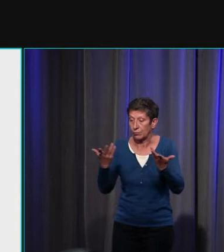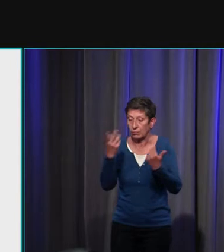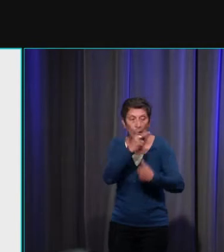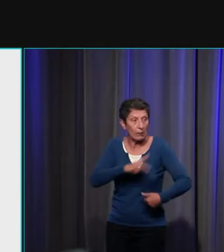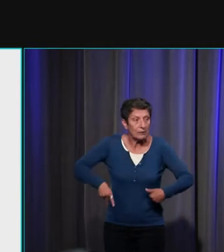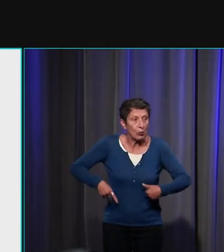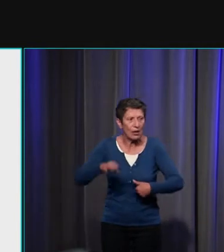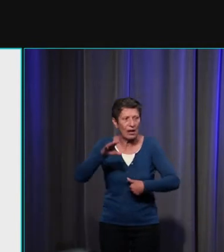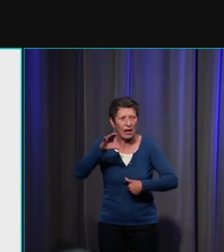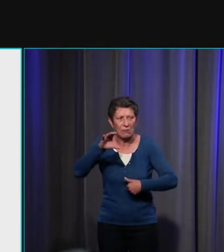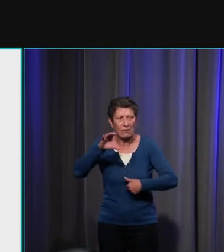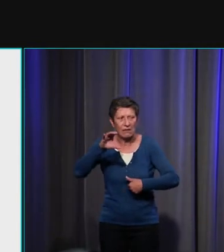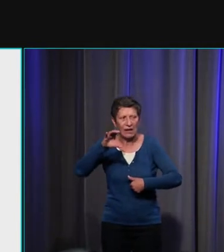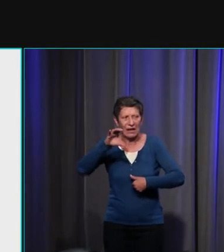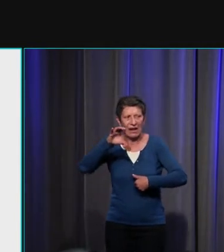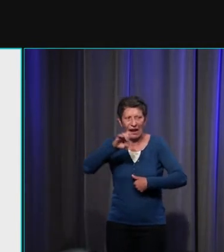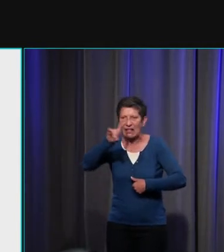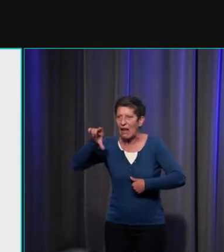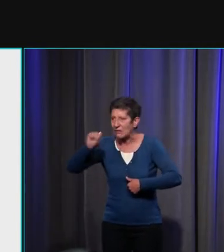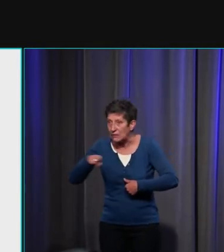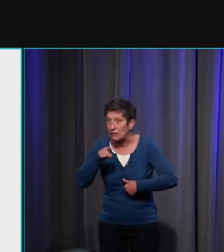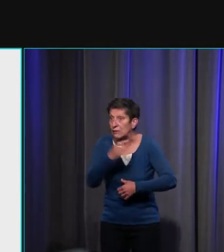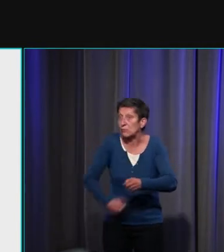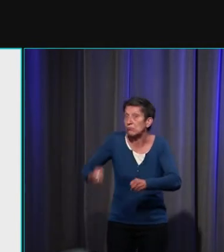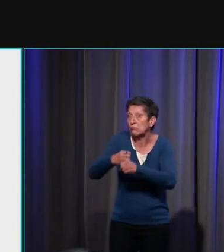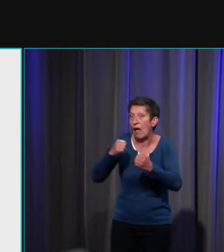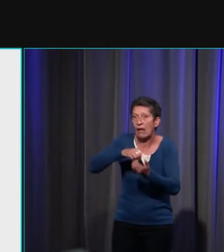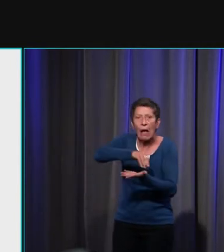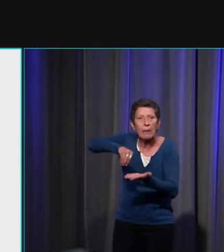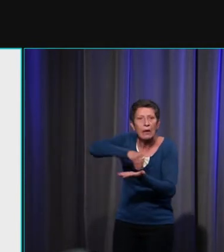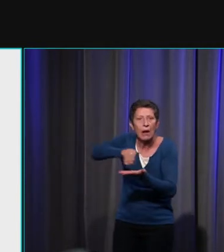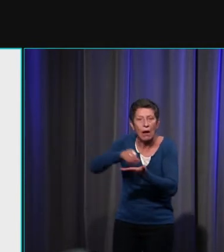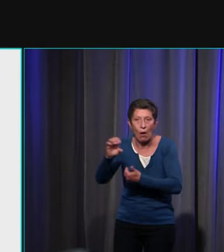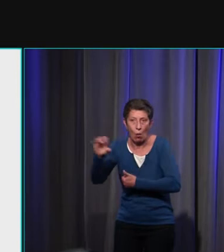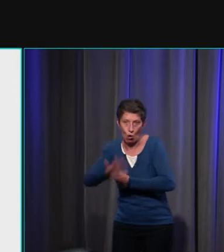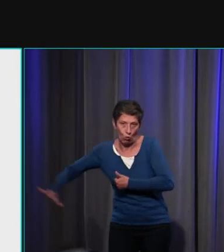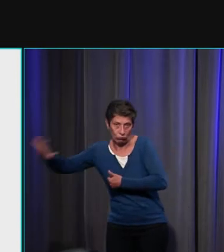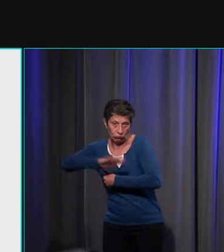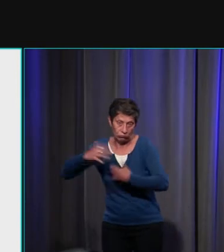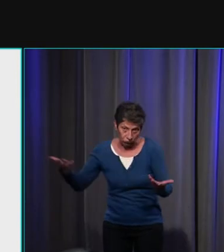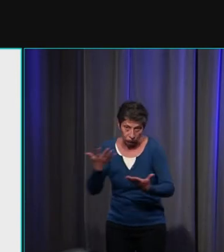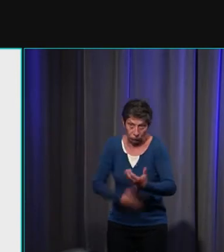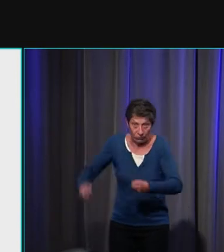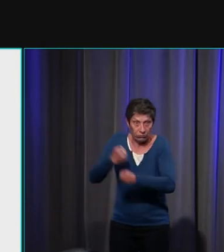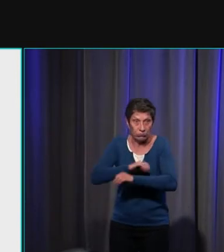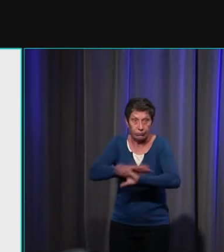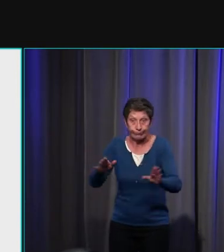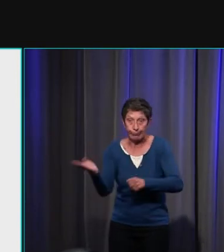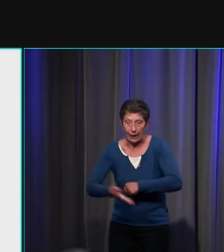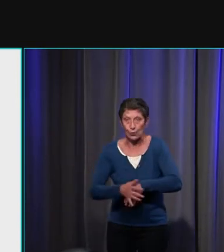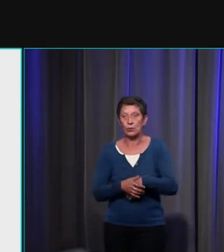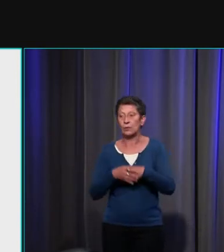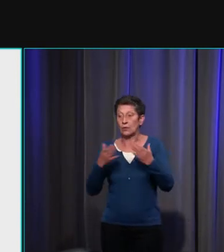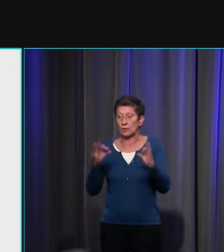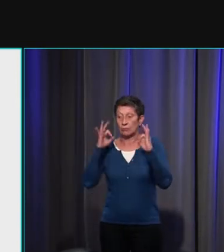avait fondée donc avec l'aide des arméniens dorion et ceci fait appel à la seconde croisade